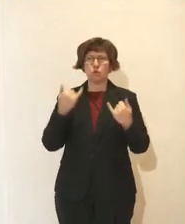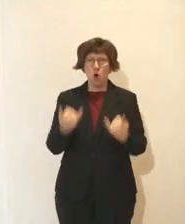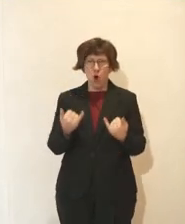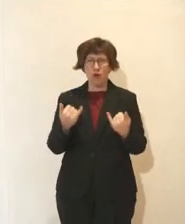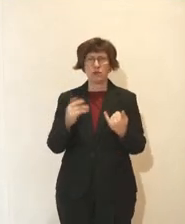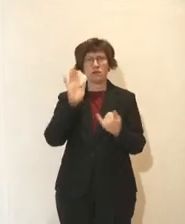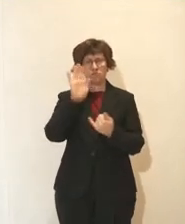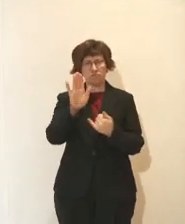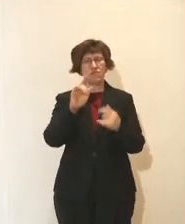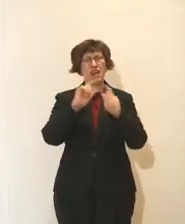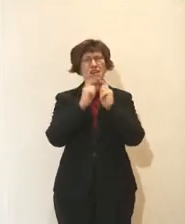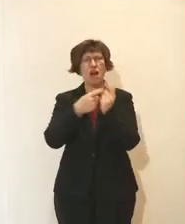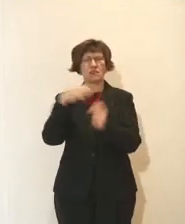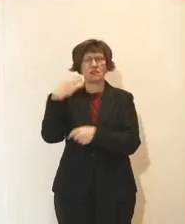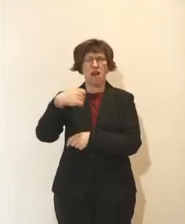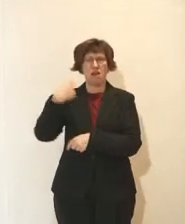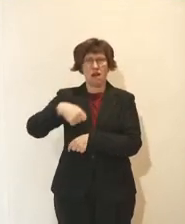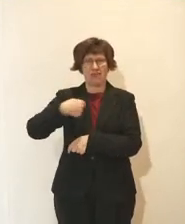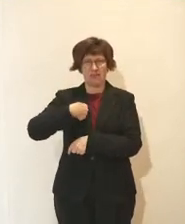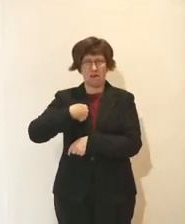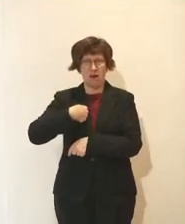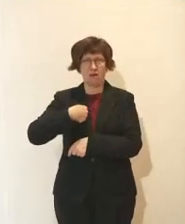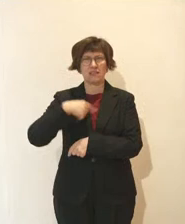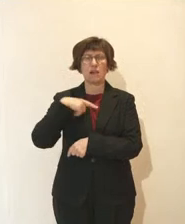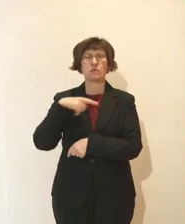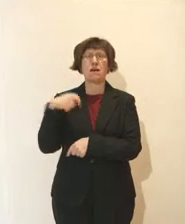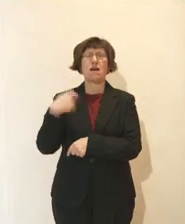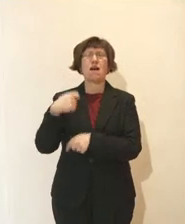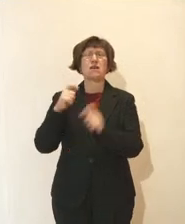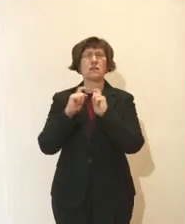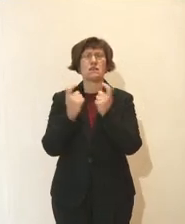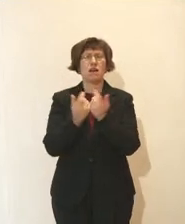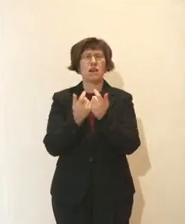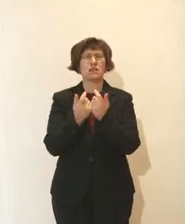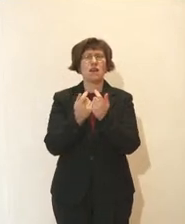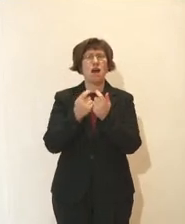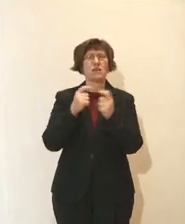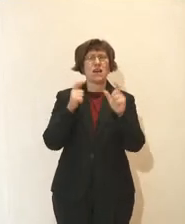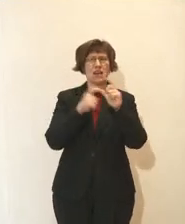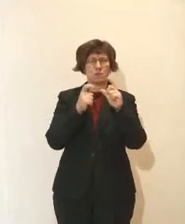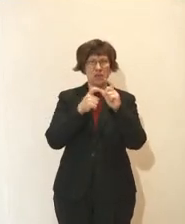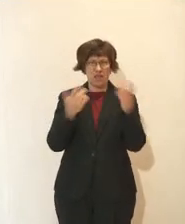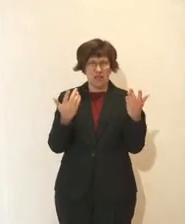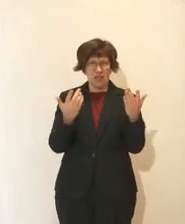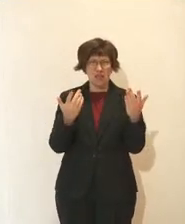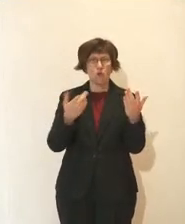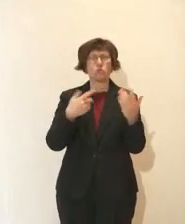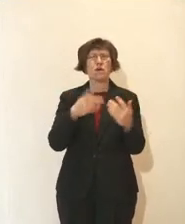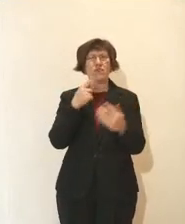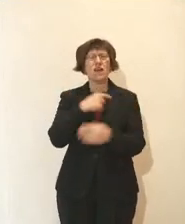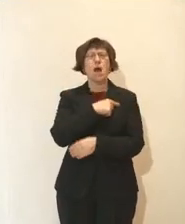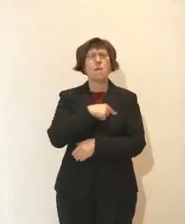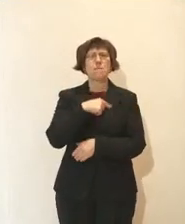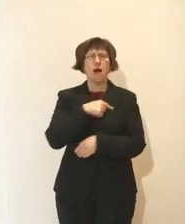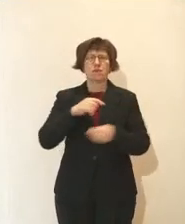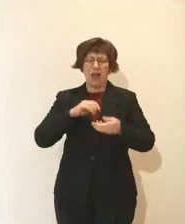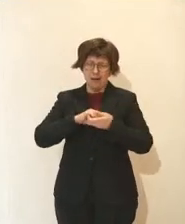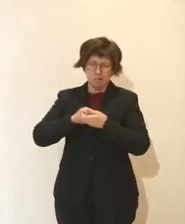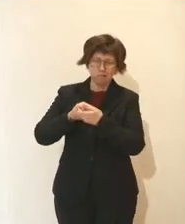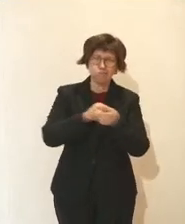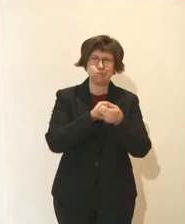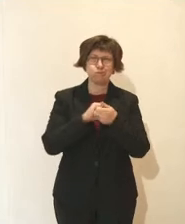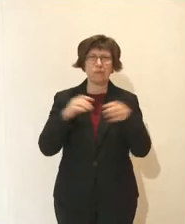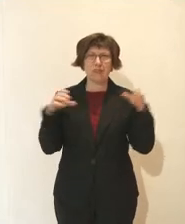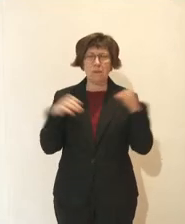euer kanzlerkandidat ich bin kanzlerkandidat der sozialdemokratischen partei und das ist eine partei die geschlossen ist die